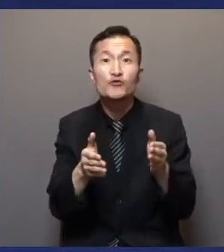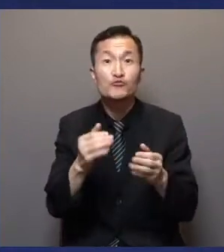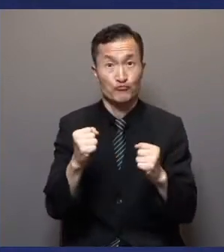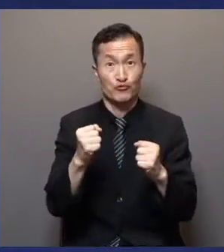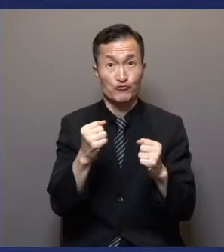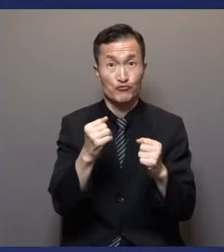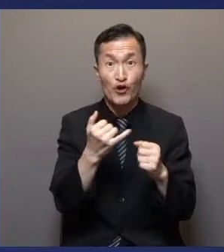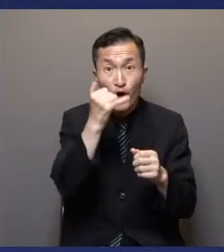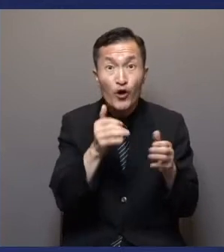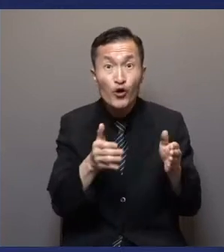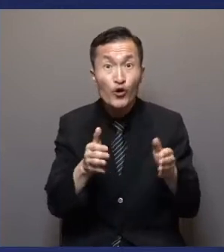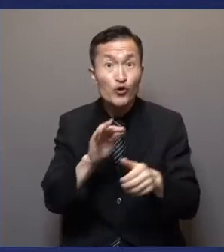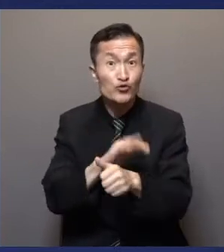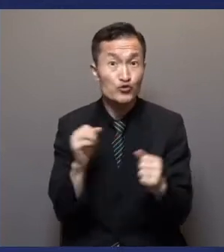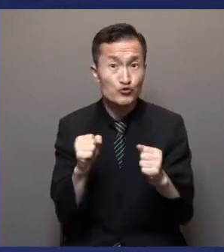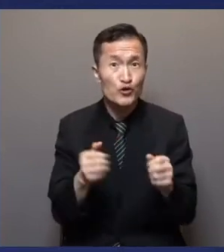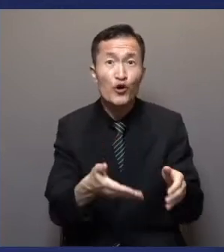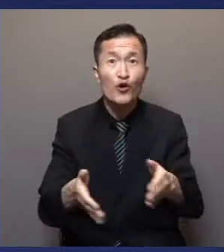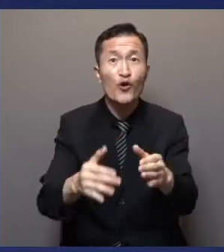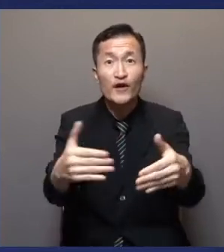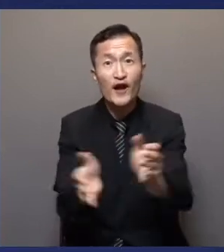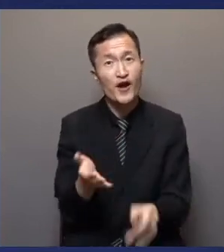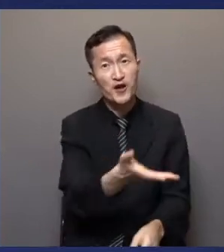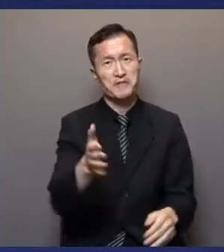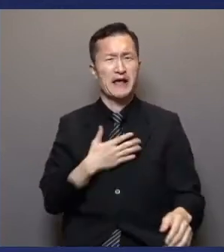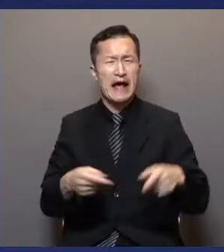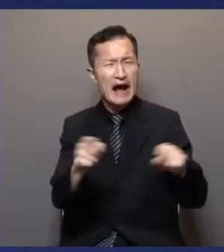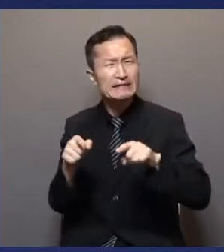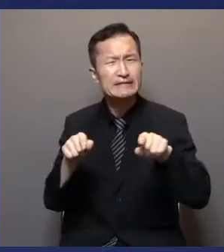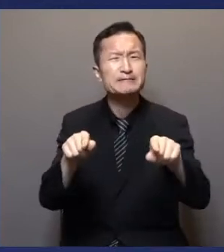충북 도당 동지 여러분, 함께 갑시다. 감사합니다.